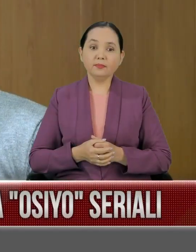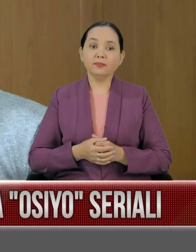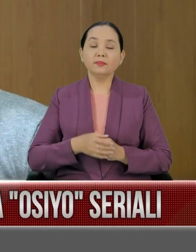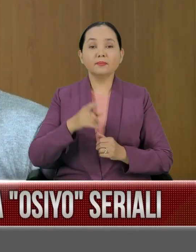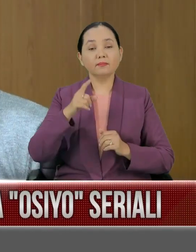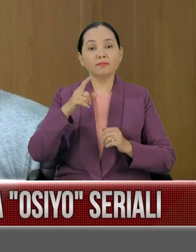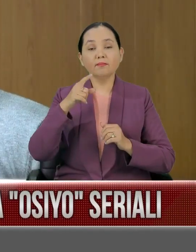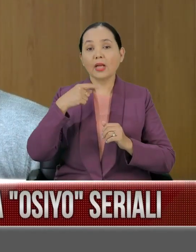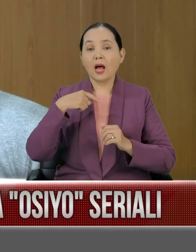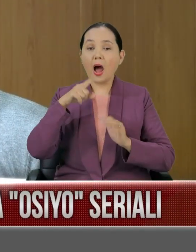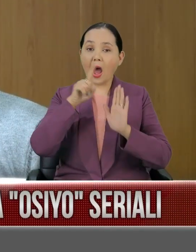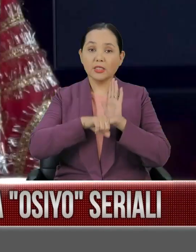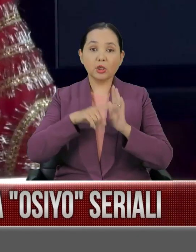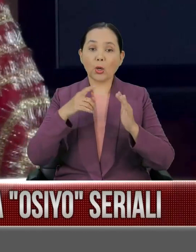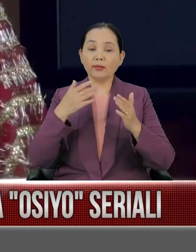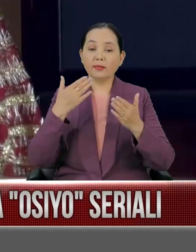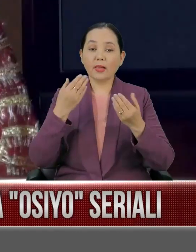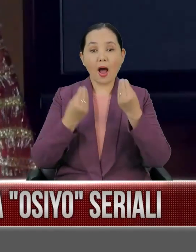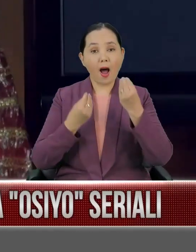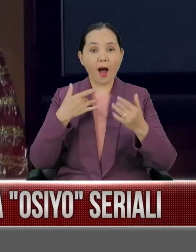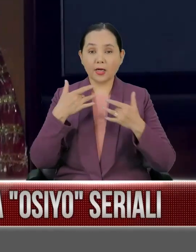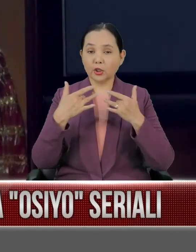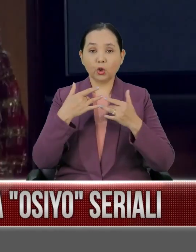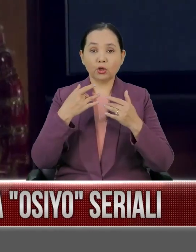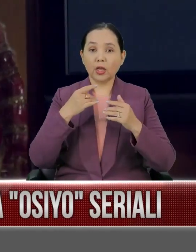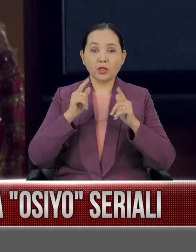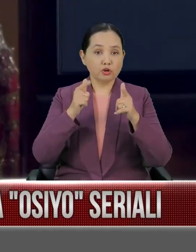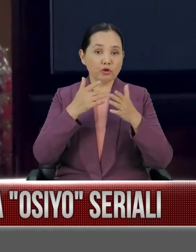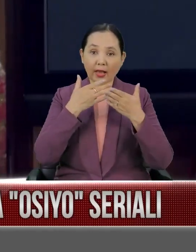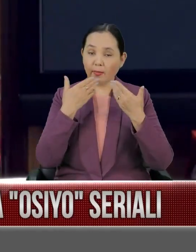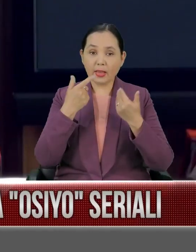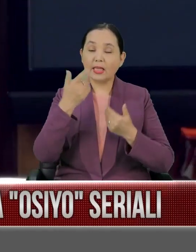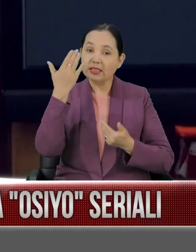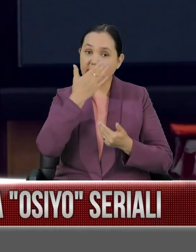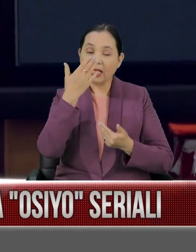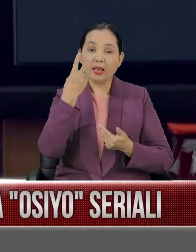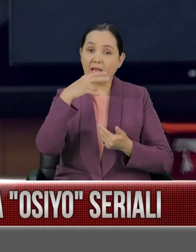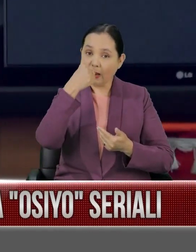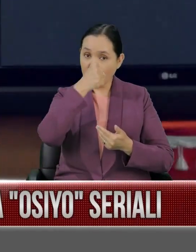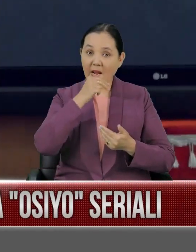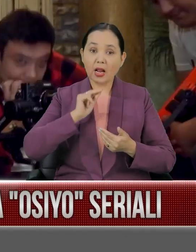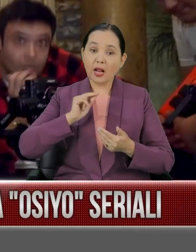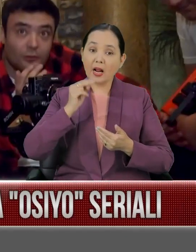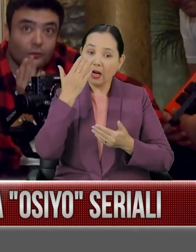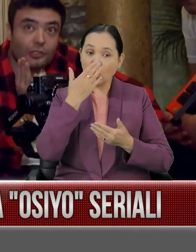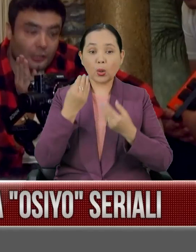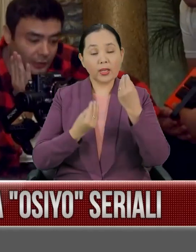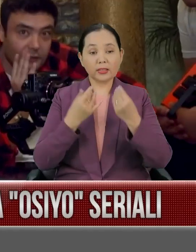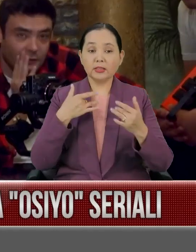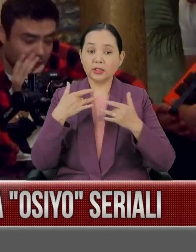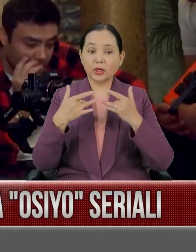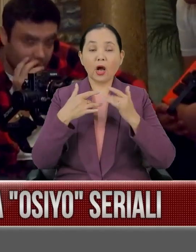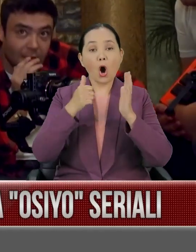Arzon aktyorlar ishlatmaymiz, to'g'risini aytganda. 20 yillik voqealarni jonlantiradigan serialda ana shunday rol ijrochilari ko'rinish